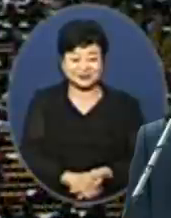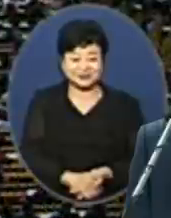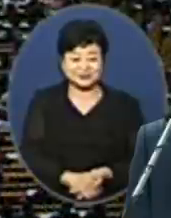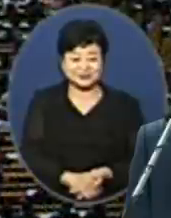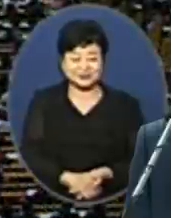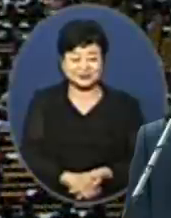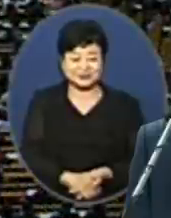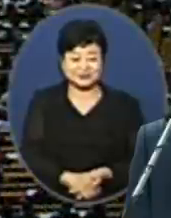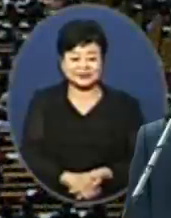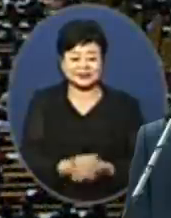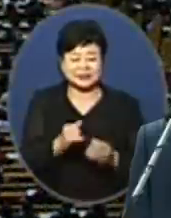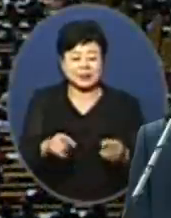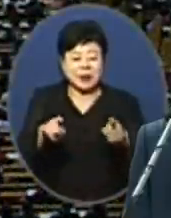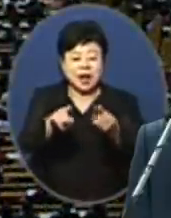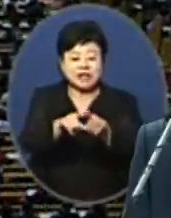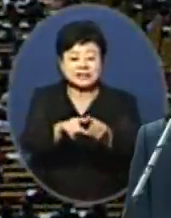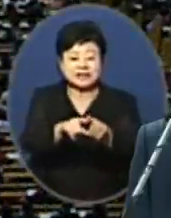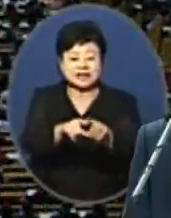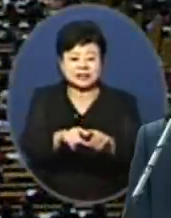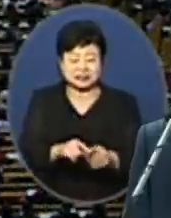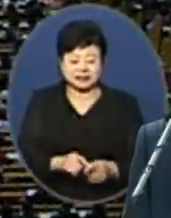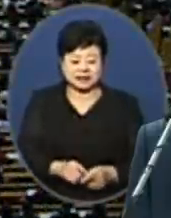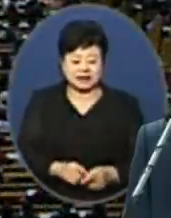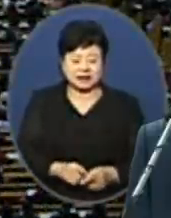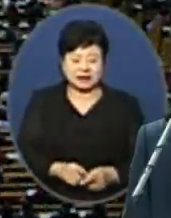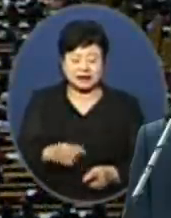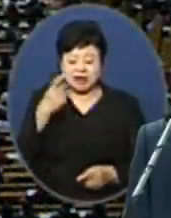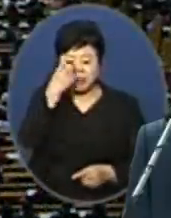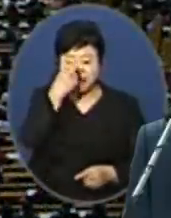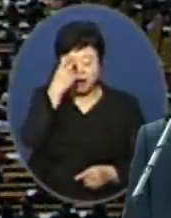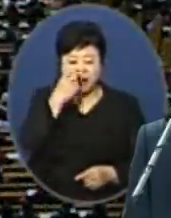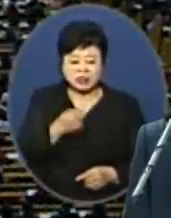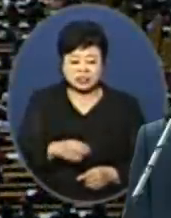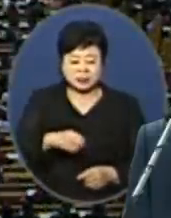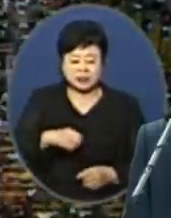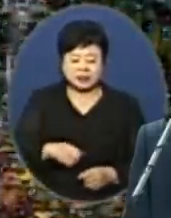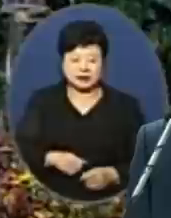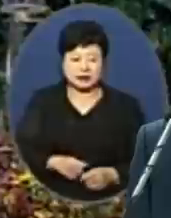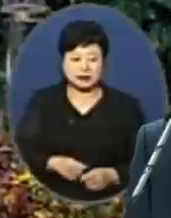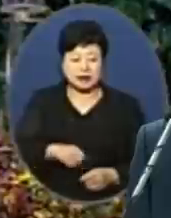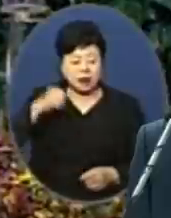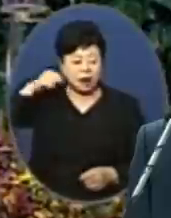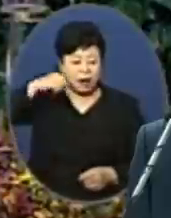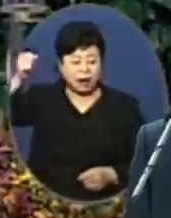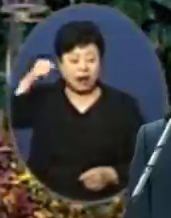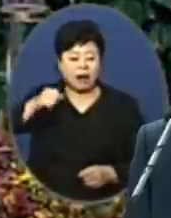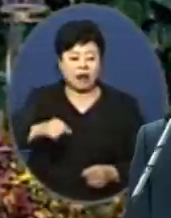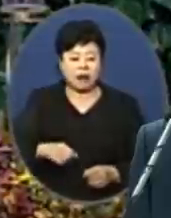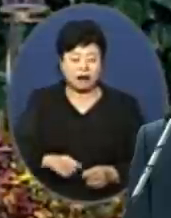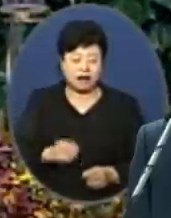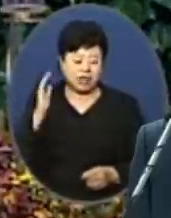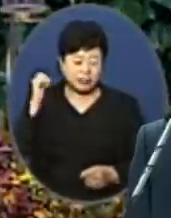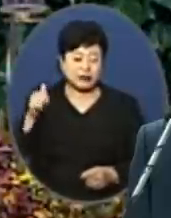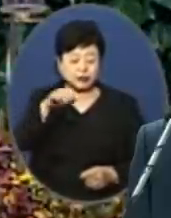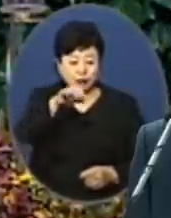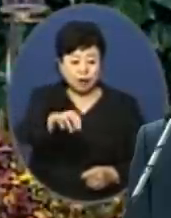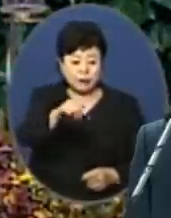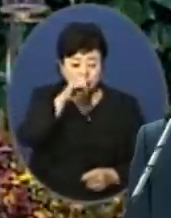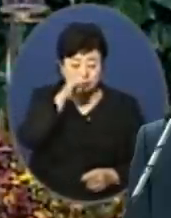그 사람과 함께 가니까 수많은 검문 절차를 쉽게 통과할 수 있었고 대통령 집무실 앞에 있는 경호원들 역시